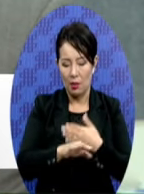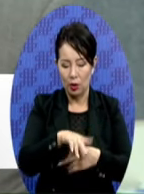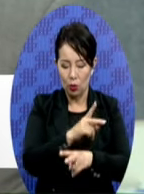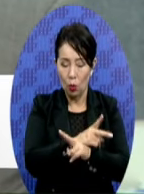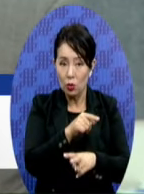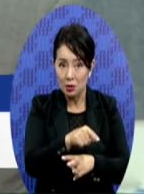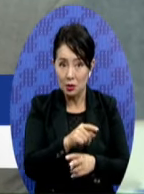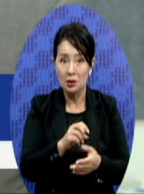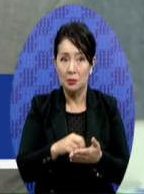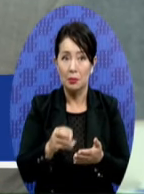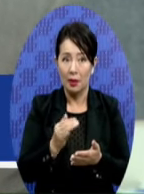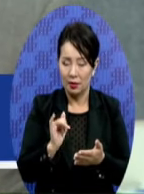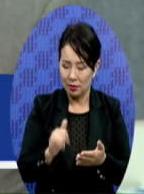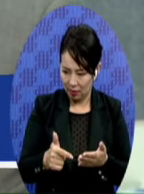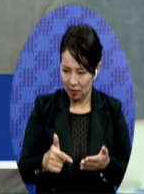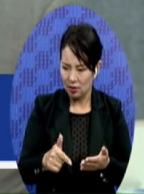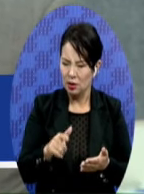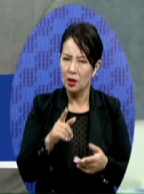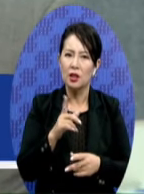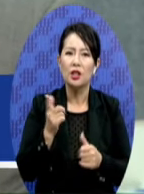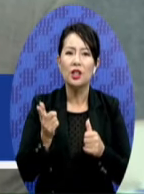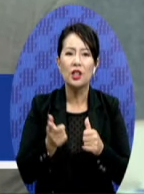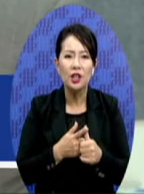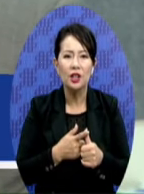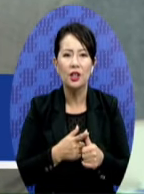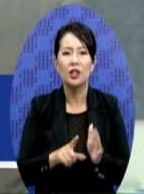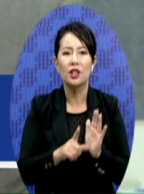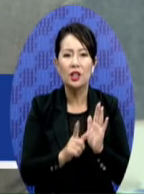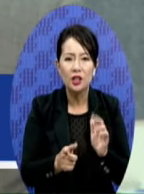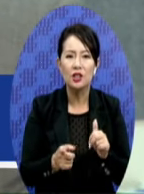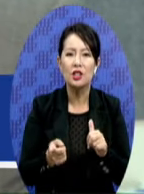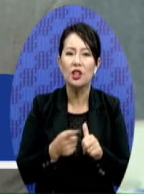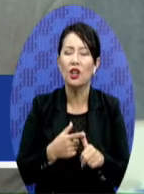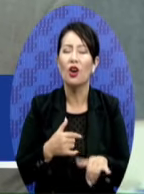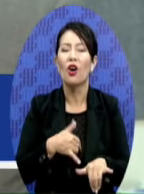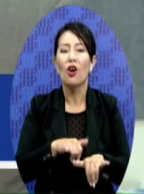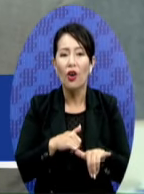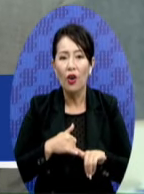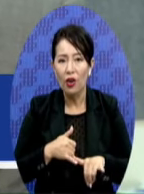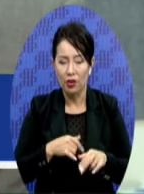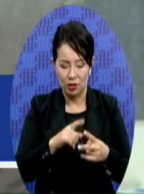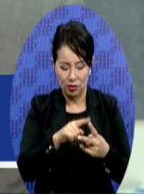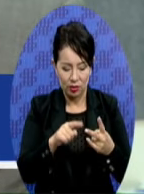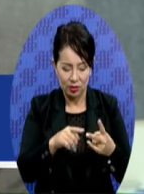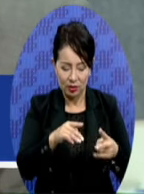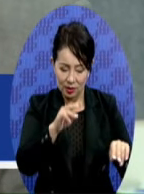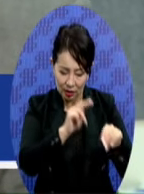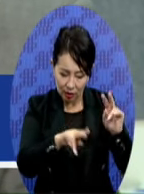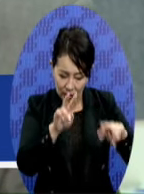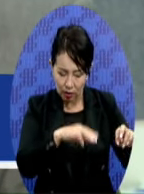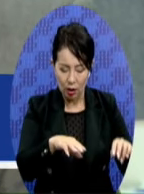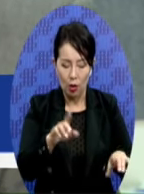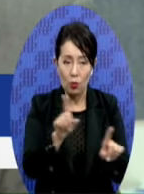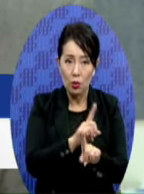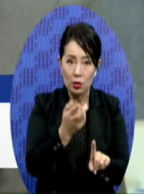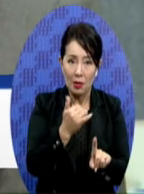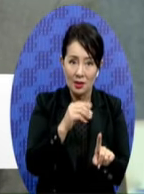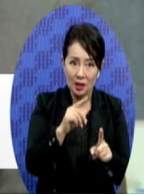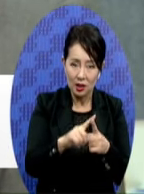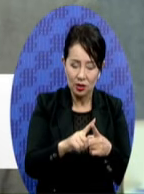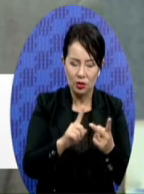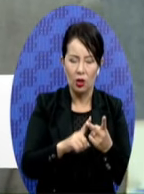хуулийн дээр нэг ноцтой юм байна. Хиний гэрчийн, хин хохирчин гэдэг тогтоохын тулд мөрдөн байцаагч прокурор шүүх гурав тогтоно. Тэрнээс